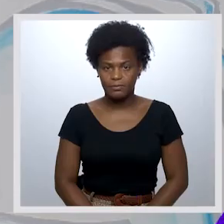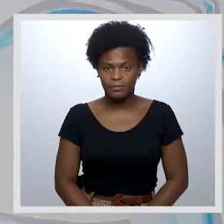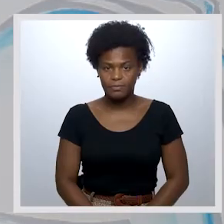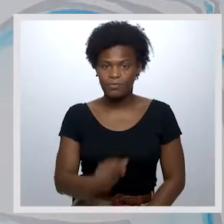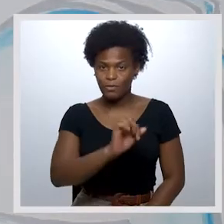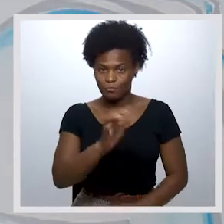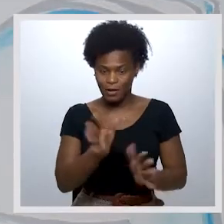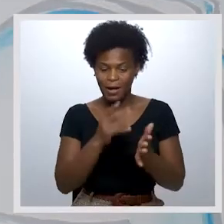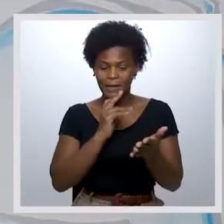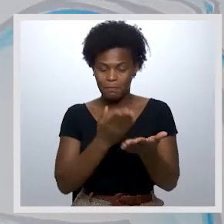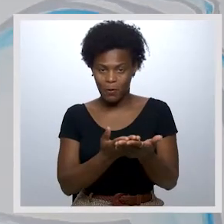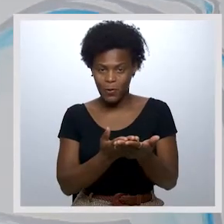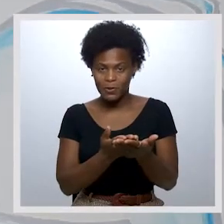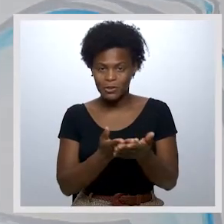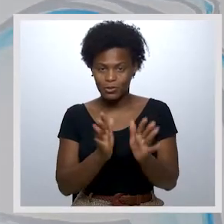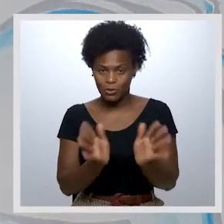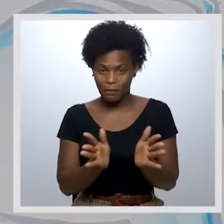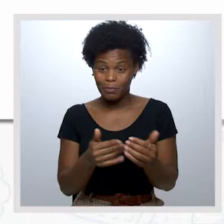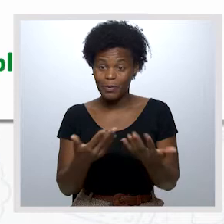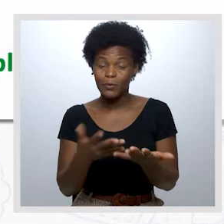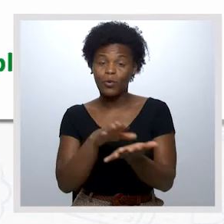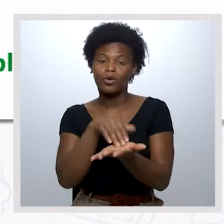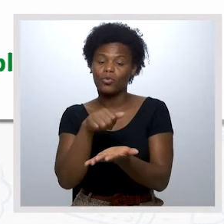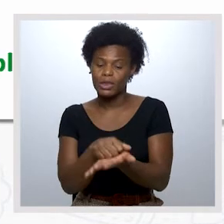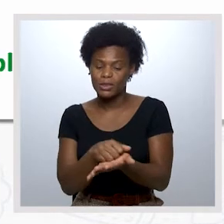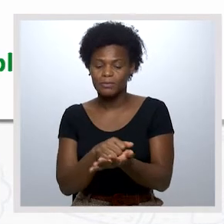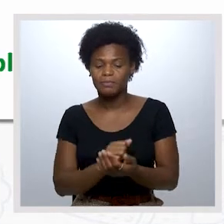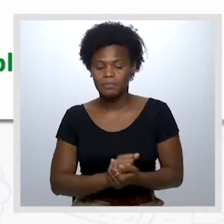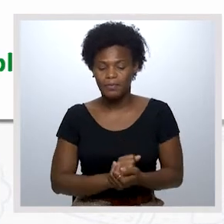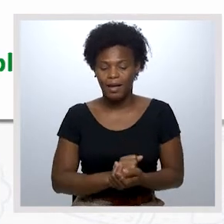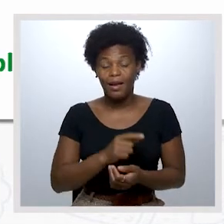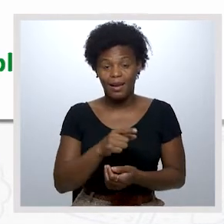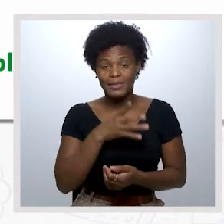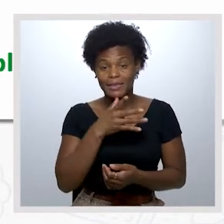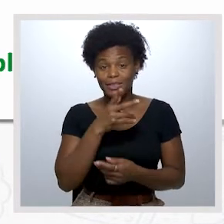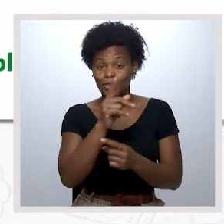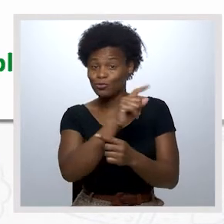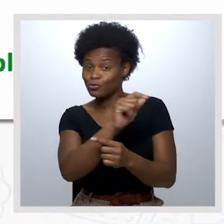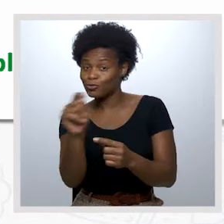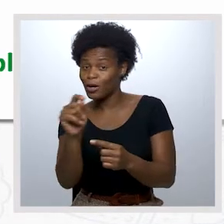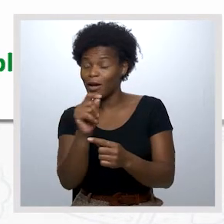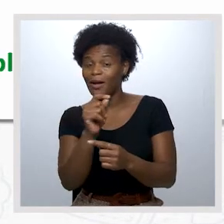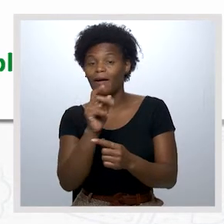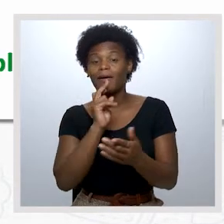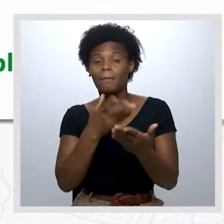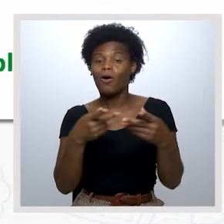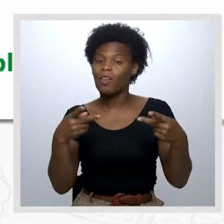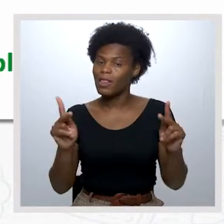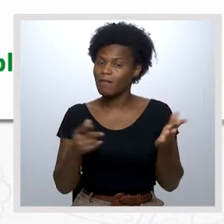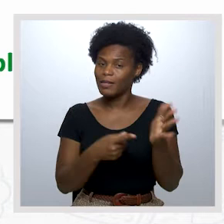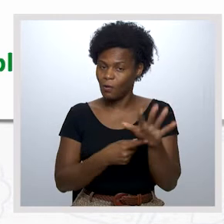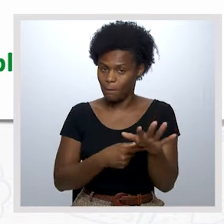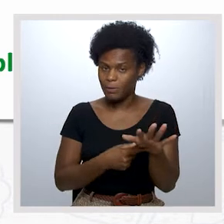Vous avez la réponse, on corrige. Ce sont des réponses libres.